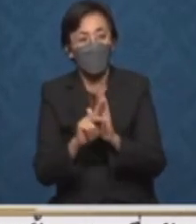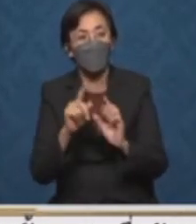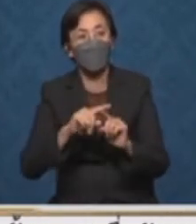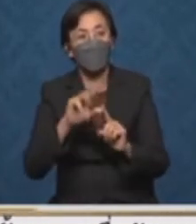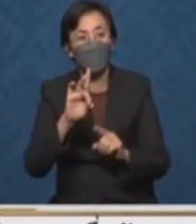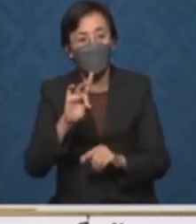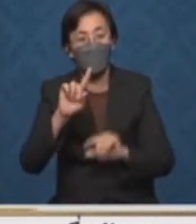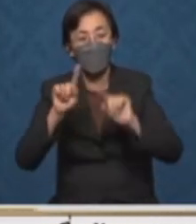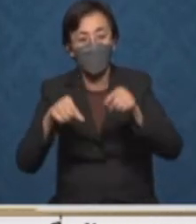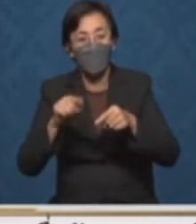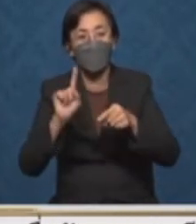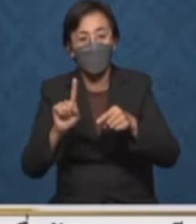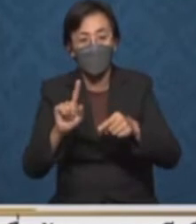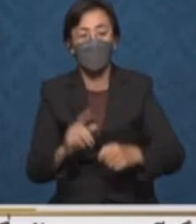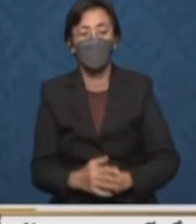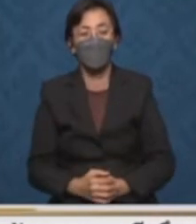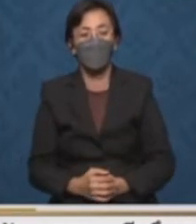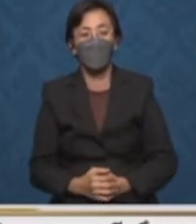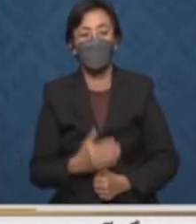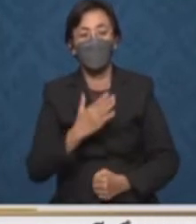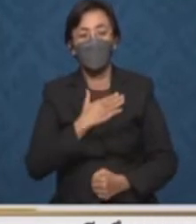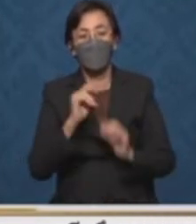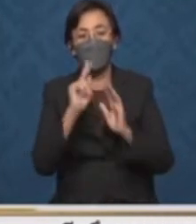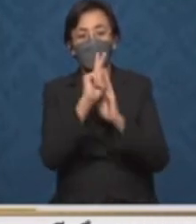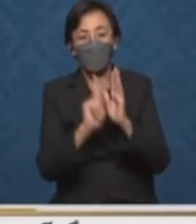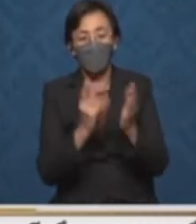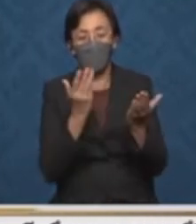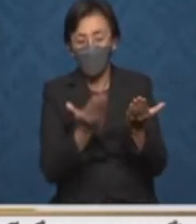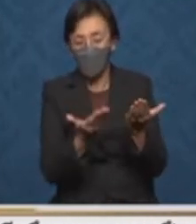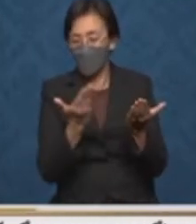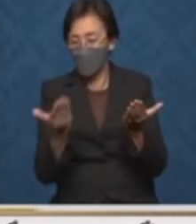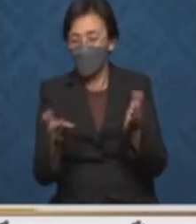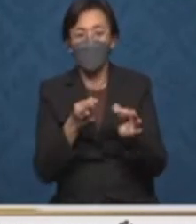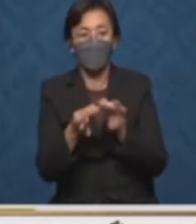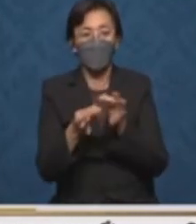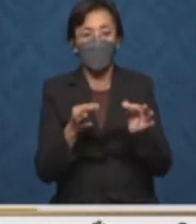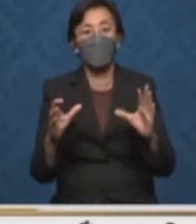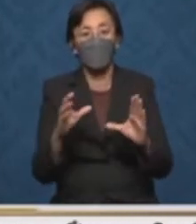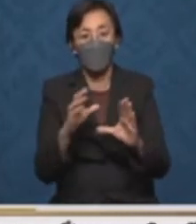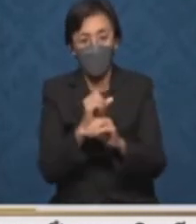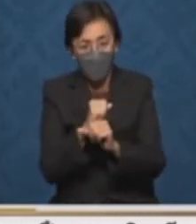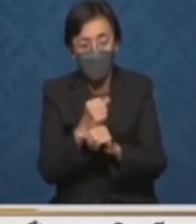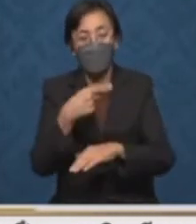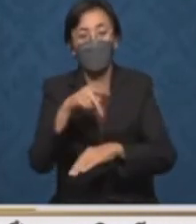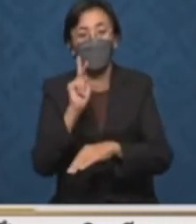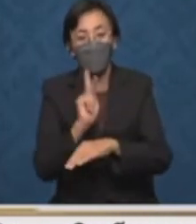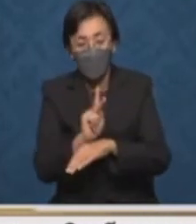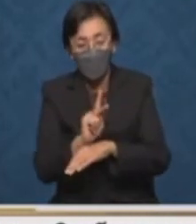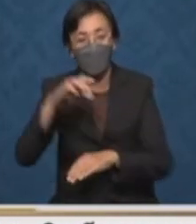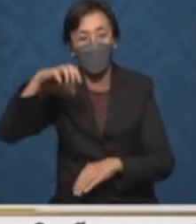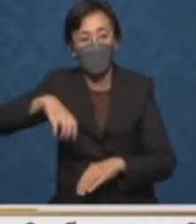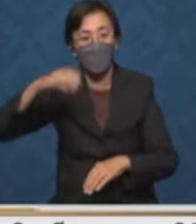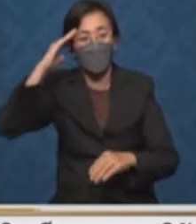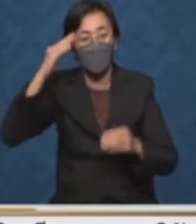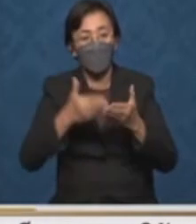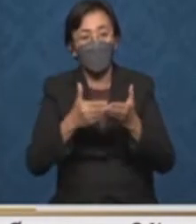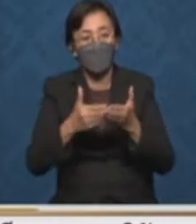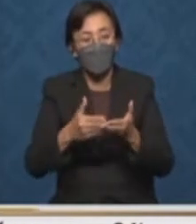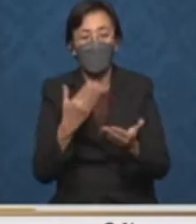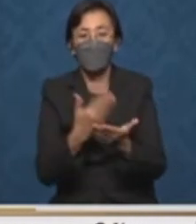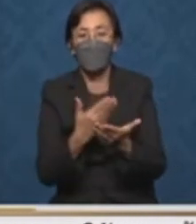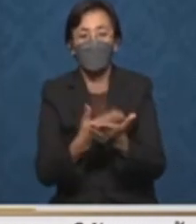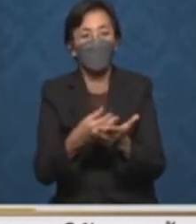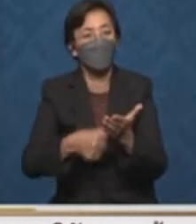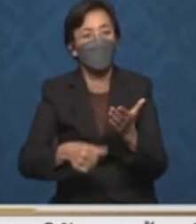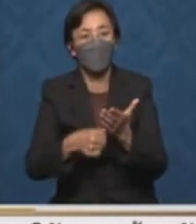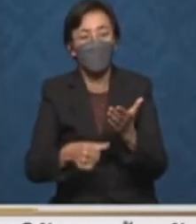านประธานครับที่ผมเอากฎหมายทั้งหลายเนี่ยนะครับที่เกี่ยวข้องทั้งหมดเนี่ยผมจะสรุปให้ท่านประธานครับว่ากองทัพเรือได้รับการยกเว้นตามก